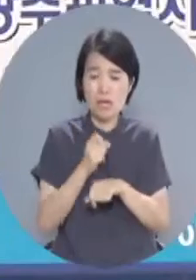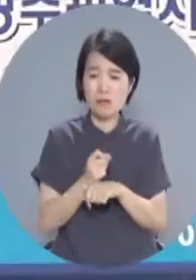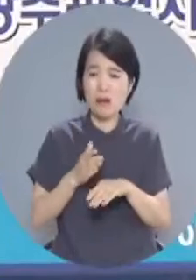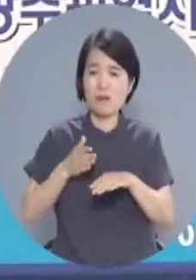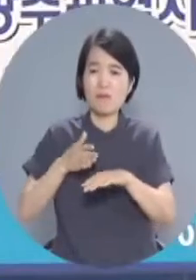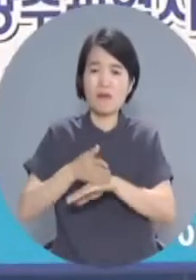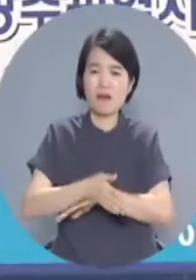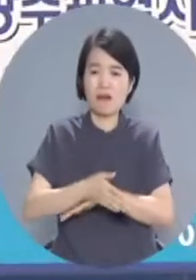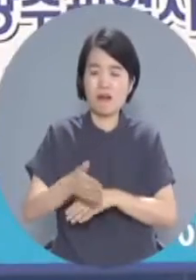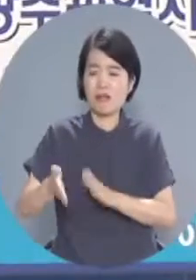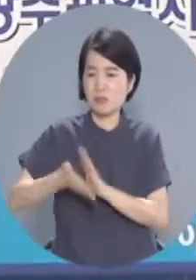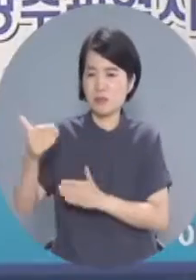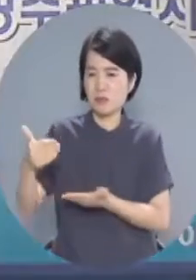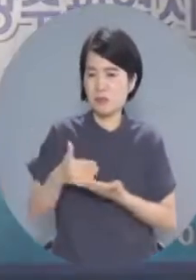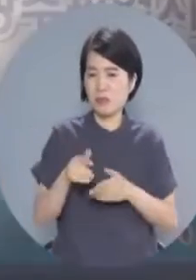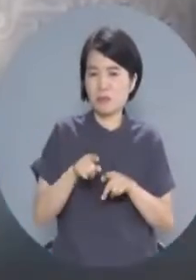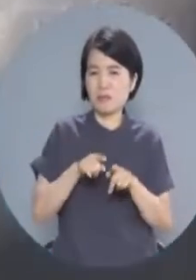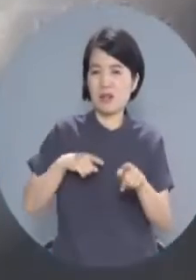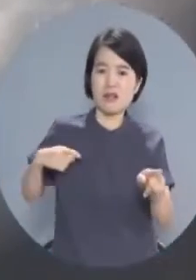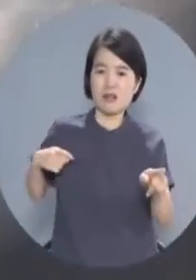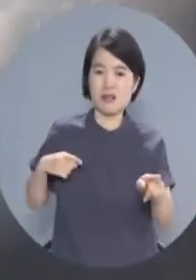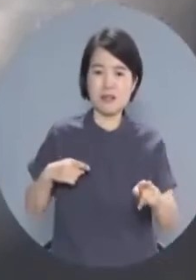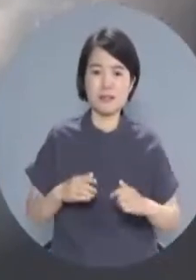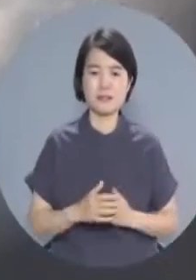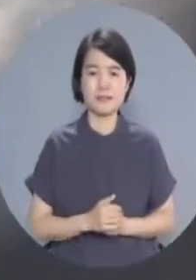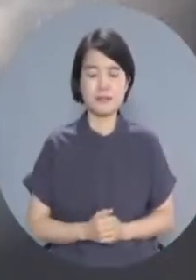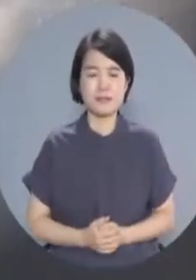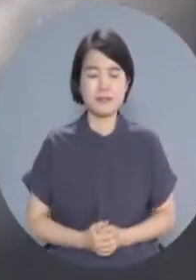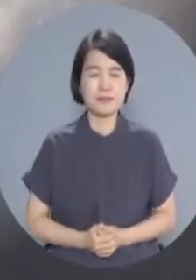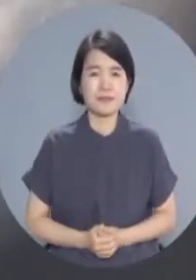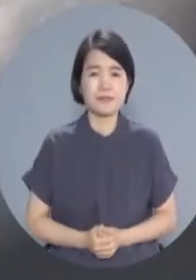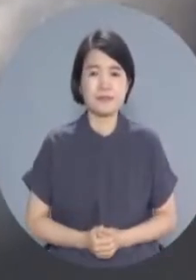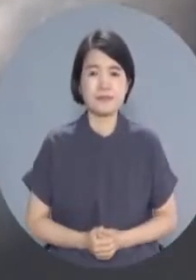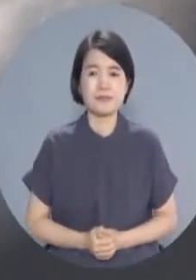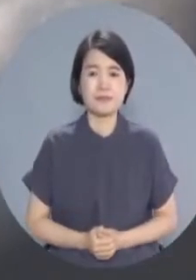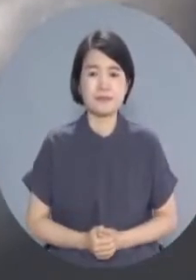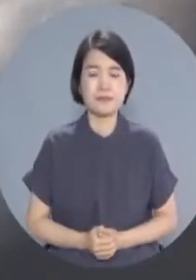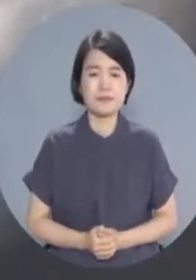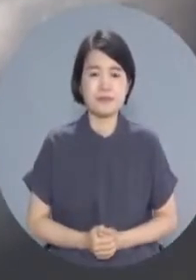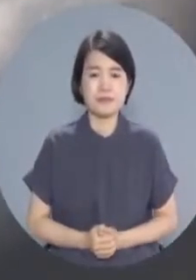속도는 시민들의 요구를 따라잡지 못하고 있습니다. MBC 뉴스 이다현입니다.